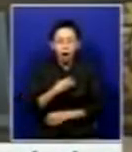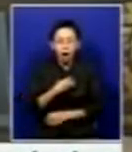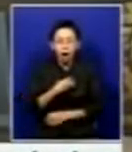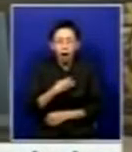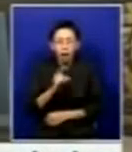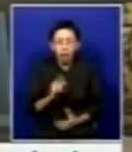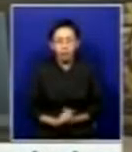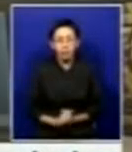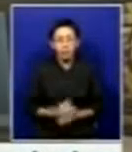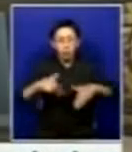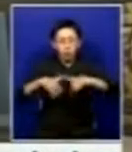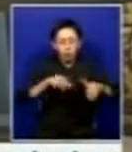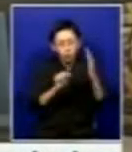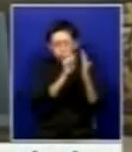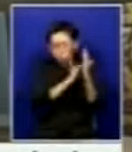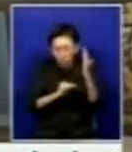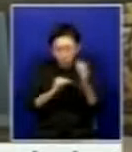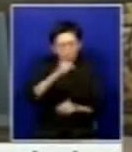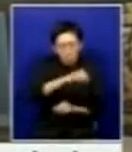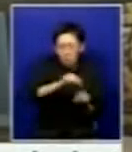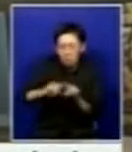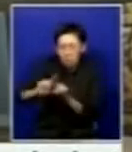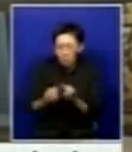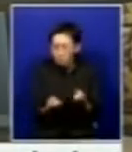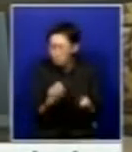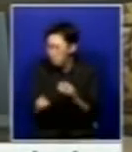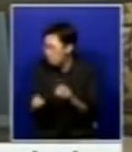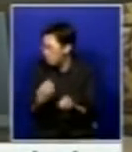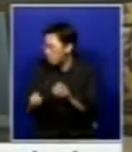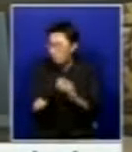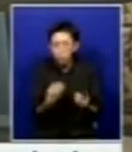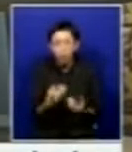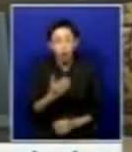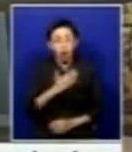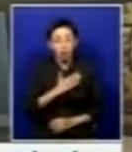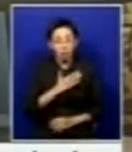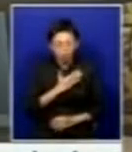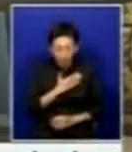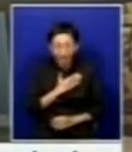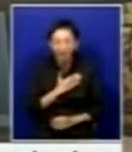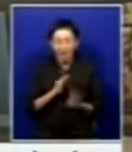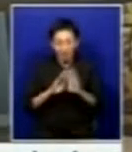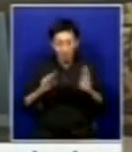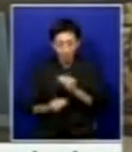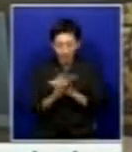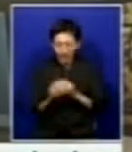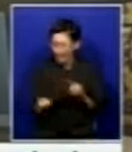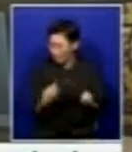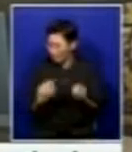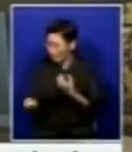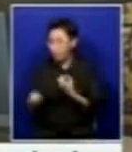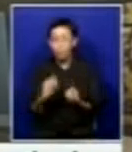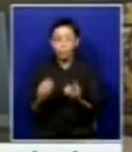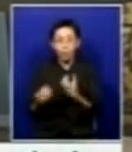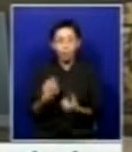ทุกหมู่เหล่าที่ประเดประดังเข้ามาเนี่ยผมเปิดช่องทางหลายช่องทางครับอันนี้เป็นช่องทางหนึ่งครับท